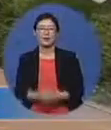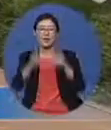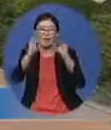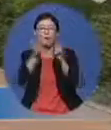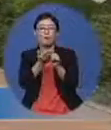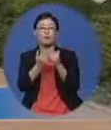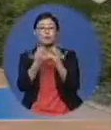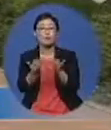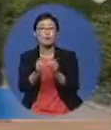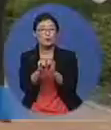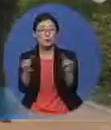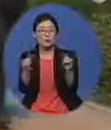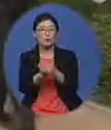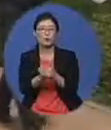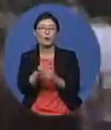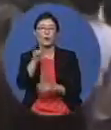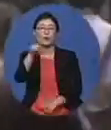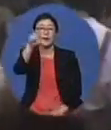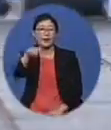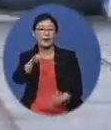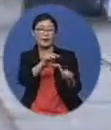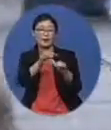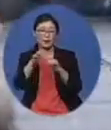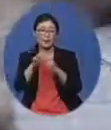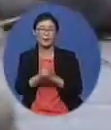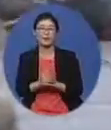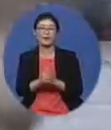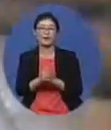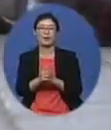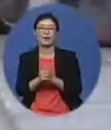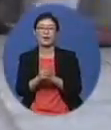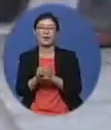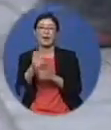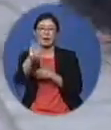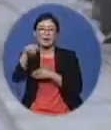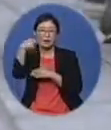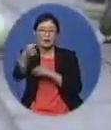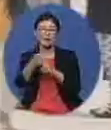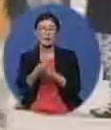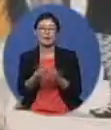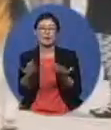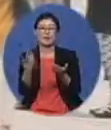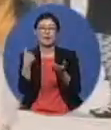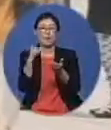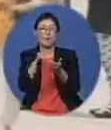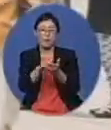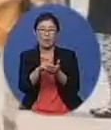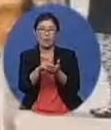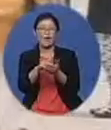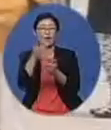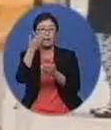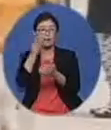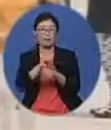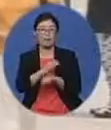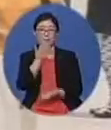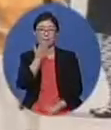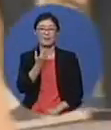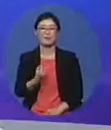내일 배웅카드를 발급받아 경력 단절 걱정 없이 직장 복귀 후 원활하게 업무에 적응할 수 있게 됩니다.